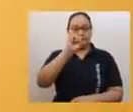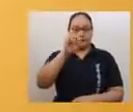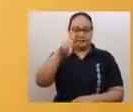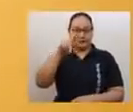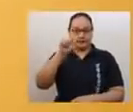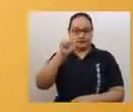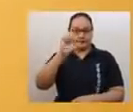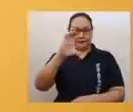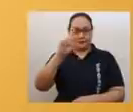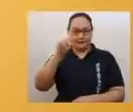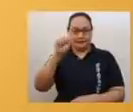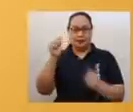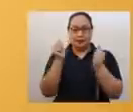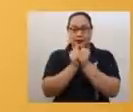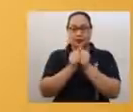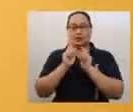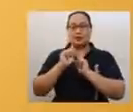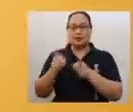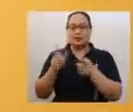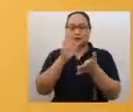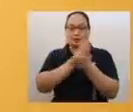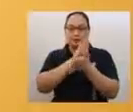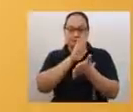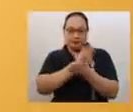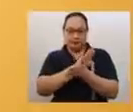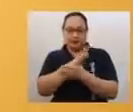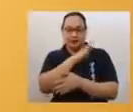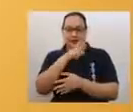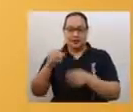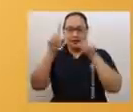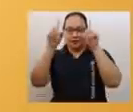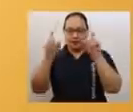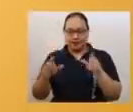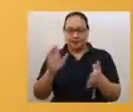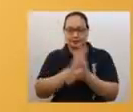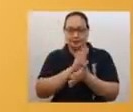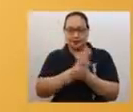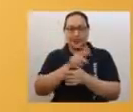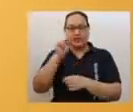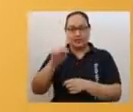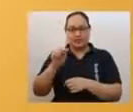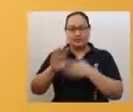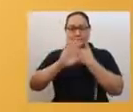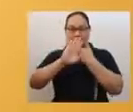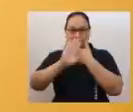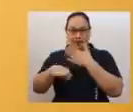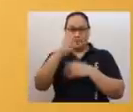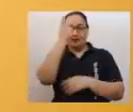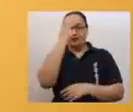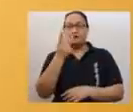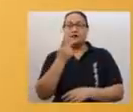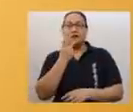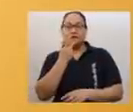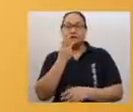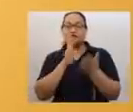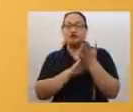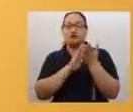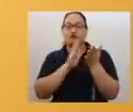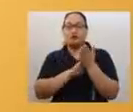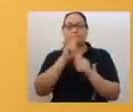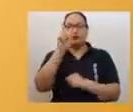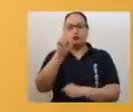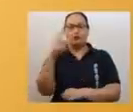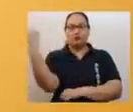Ang mga SciPacks kalakip ng mga sagutang papel at mga test papers ay kailangang ibalik ng mga magulang sa